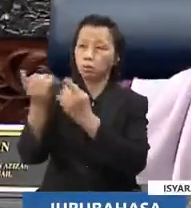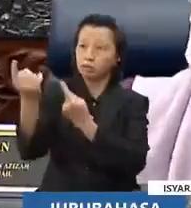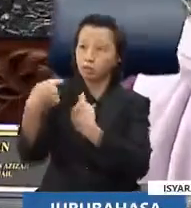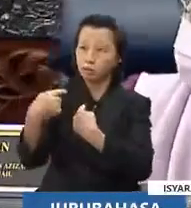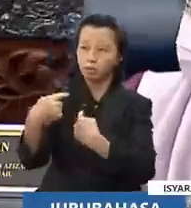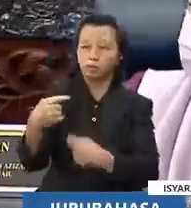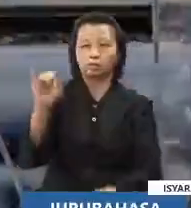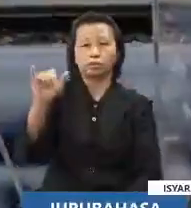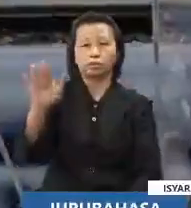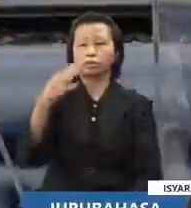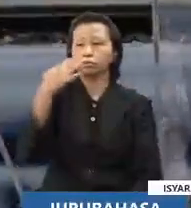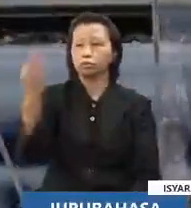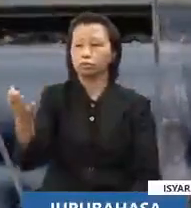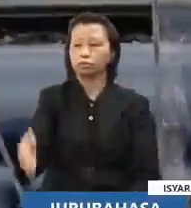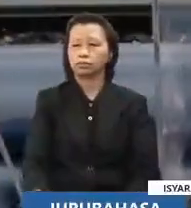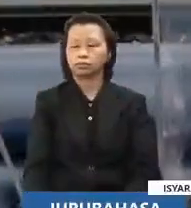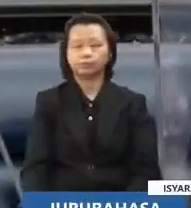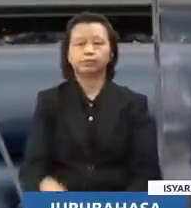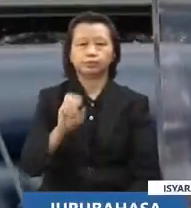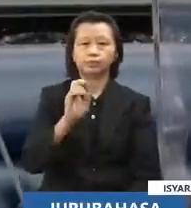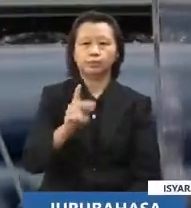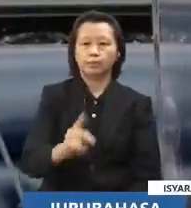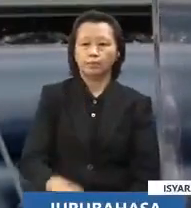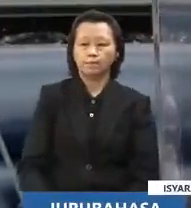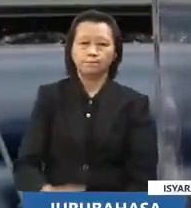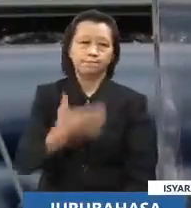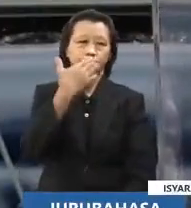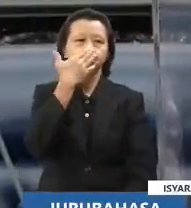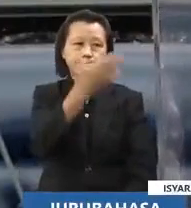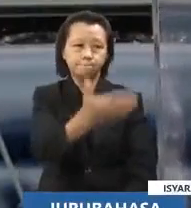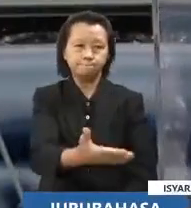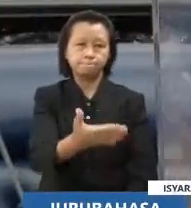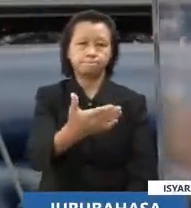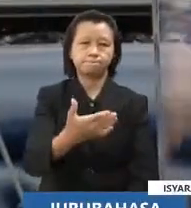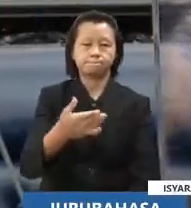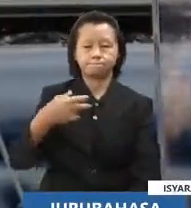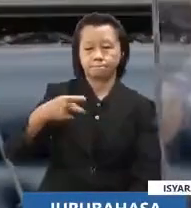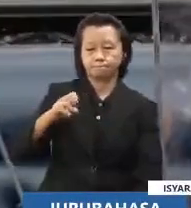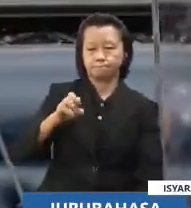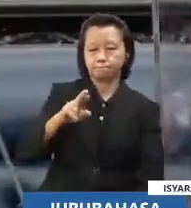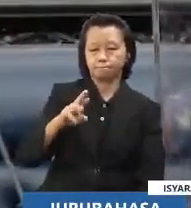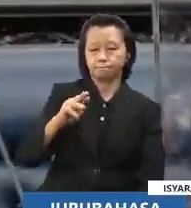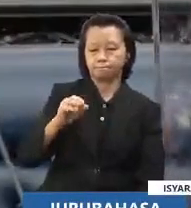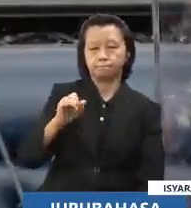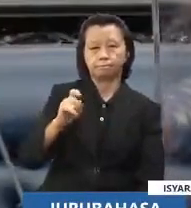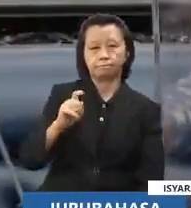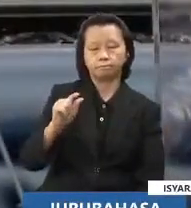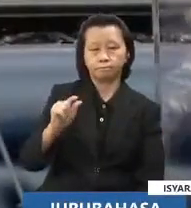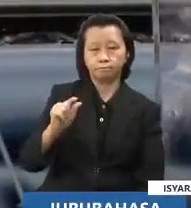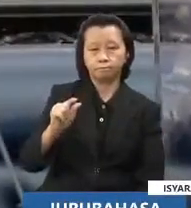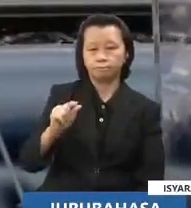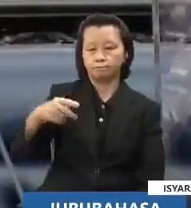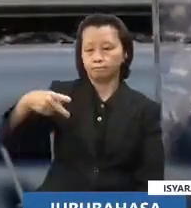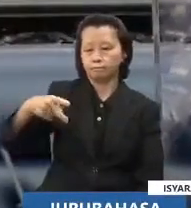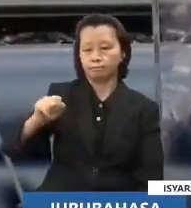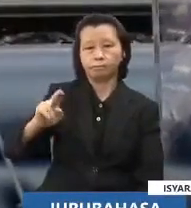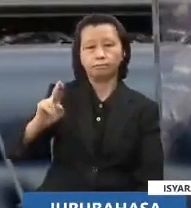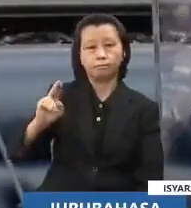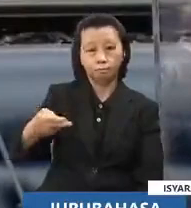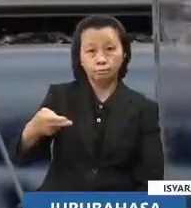kasih, Yang Berhormat. Terima kasih, Tan Sri. Silakan, Yang Berhormat. Terima kasih, Yang Berhormat, Pematang Pau. Tan Sri Yang